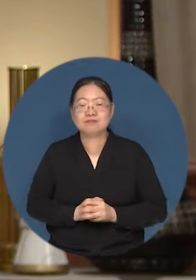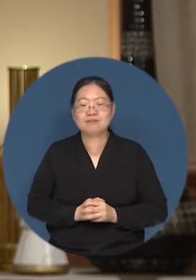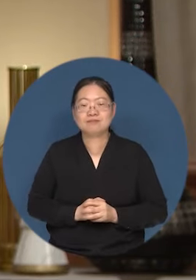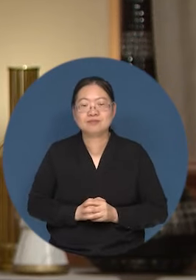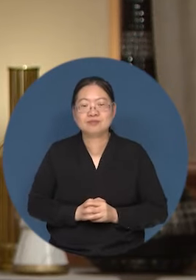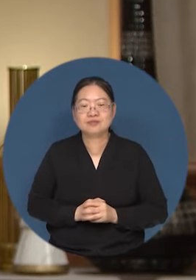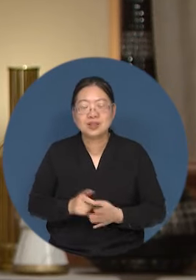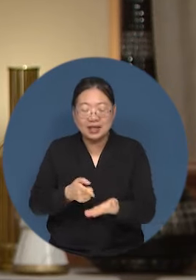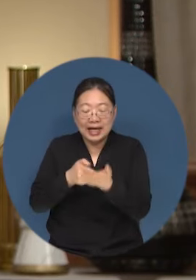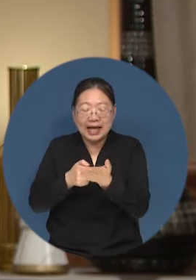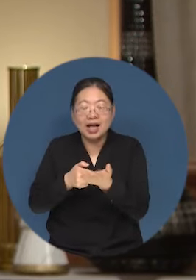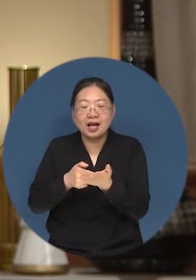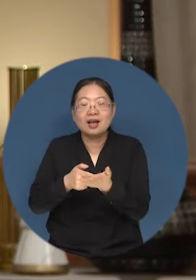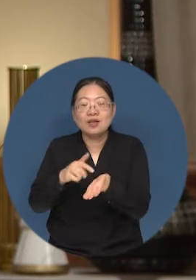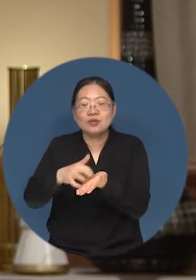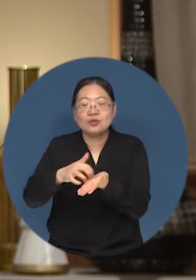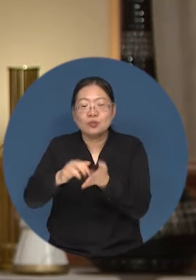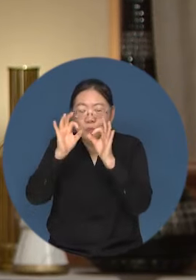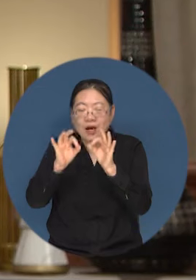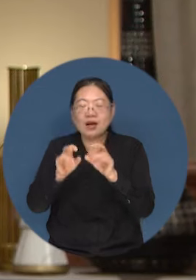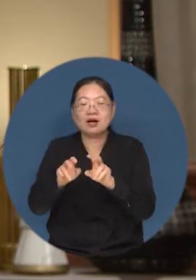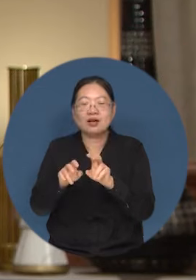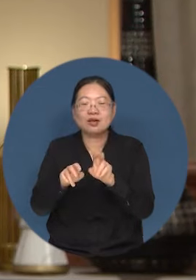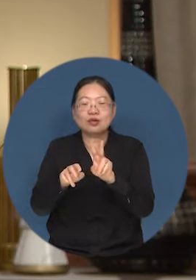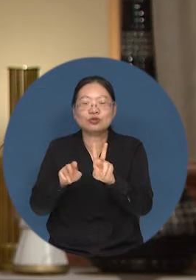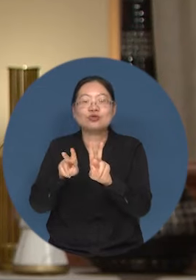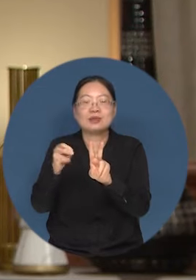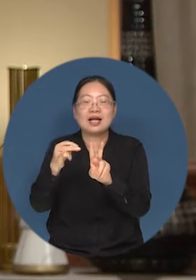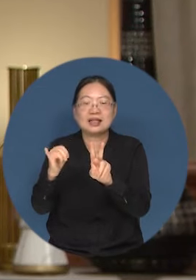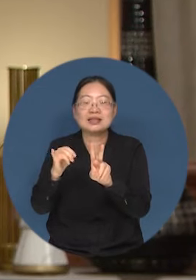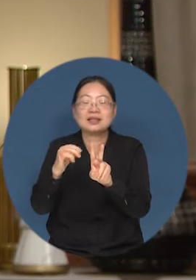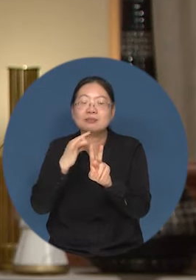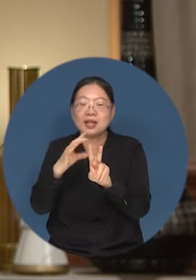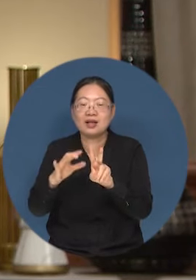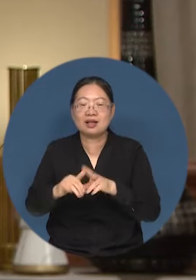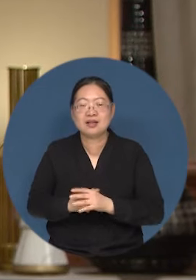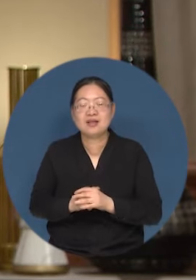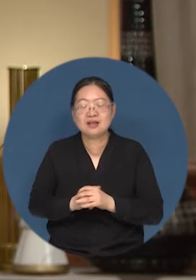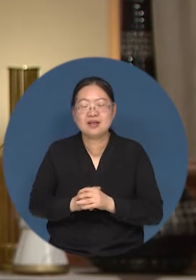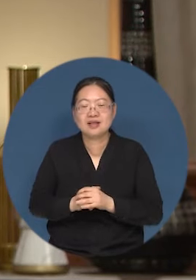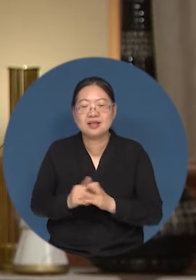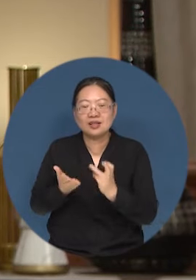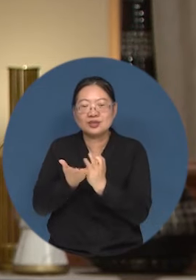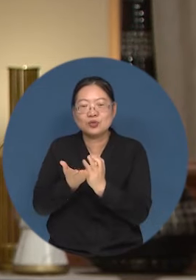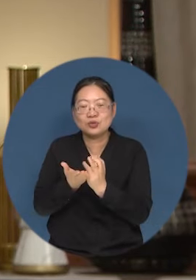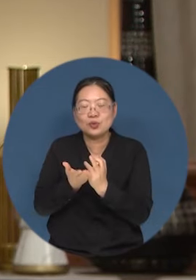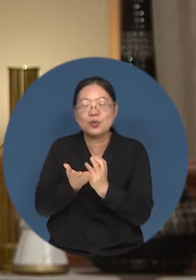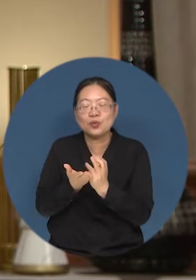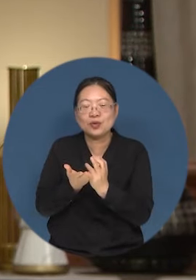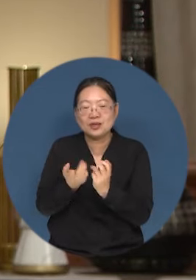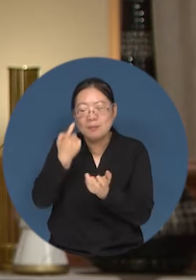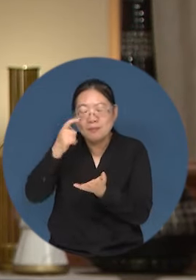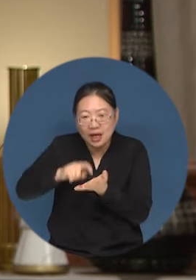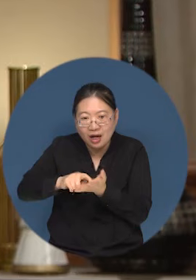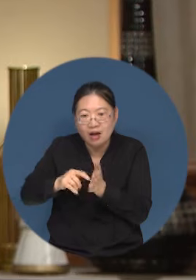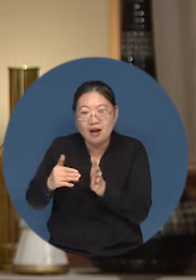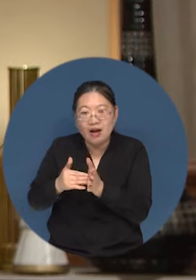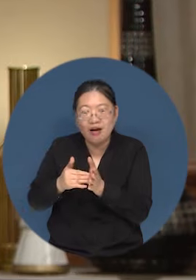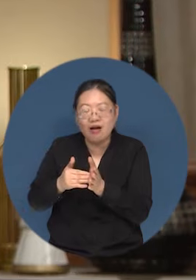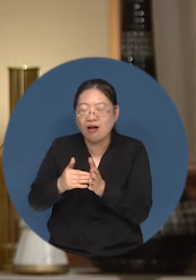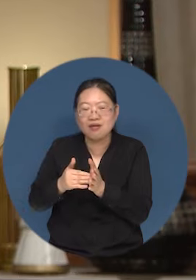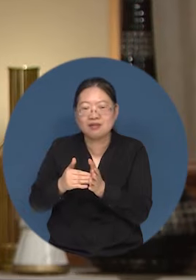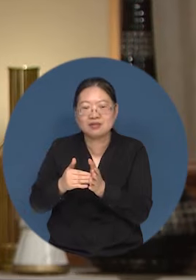출현 기록을 살펴보니까 한 두 마리 정도가 제주도 연안에 표류돼서 떠밀려온 기록은 있습니다. 그렇지만